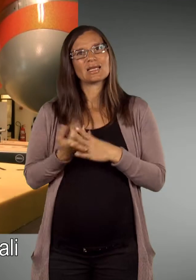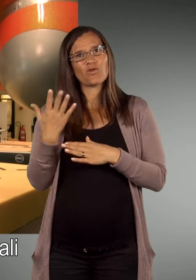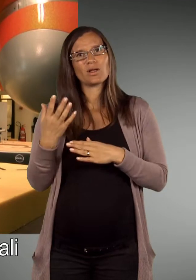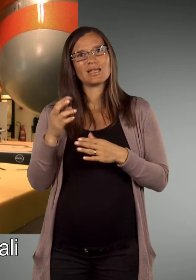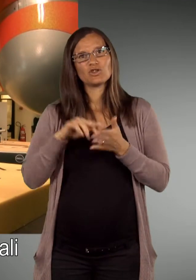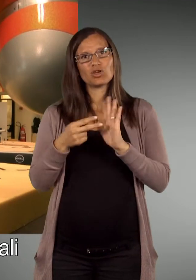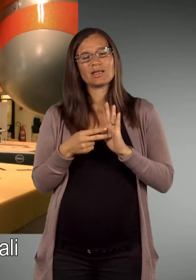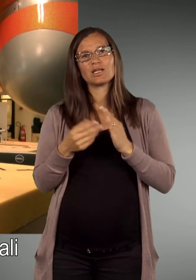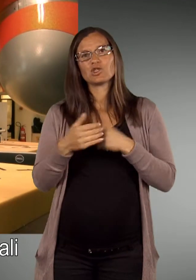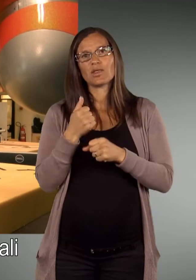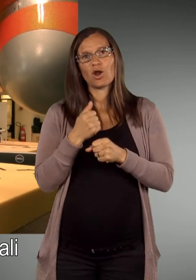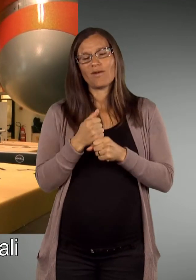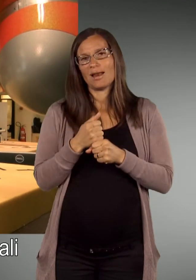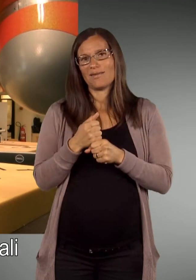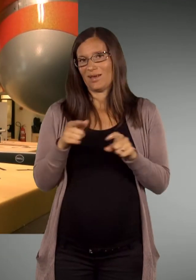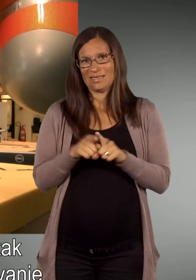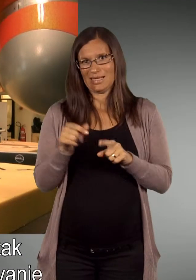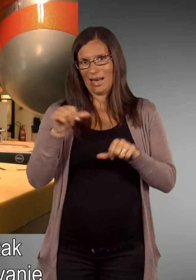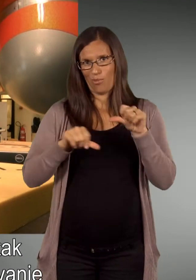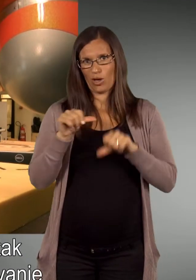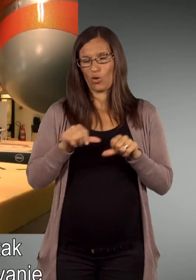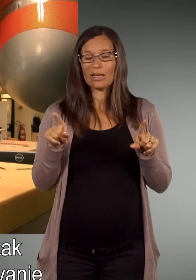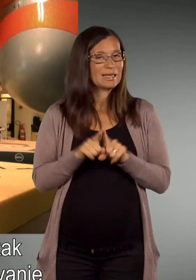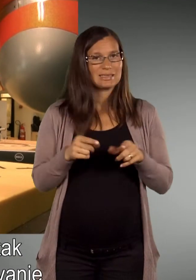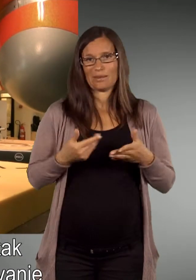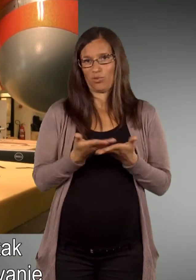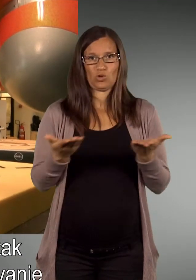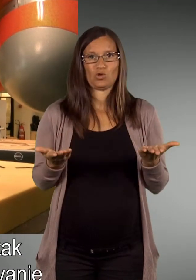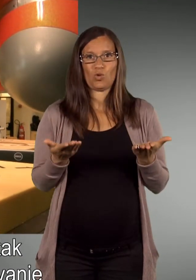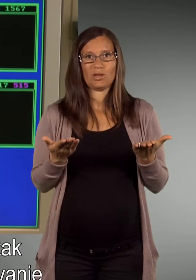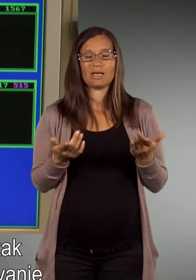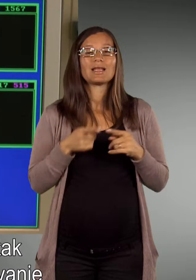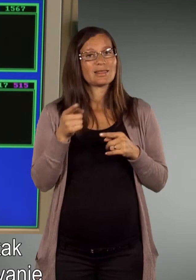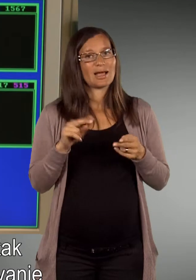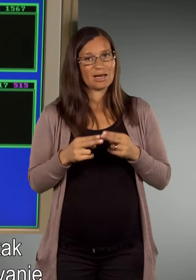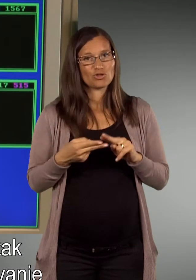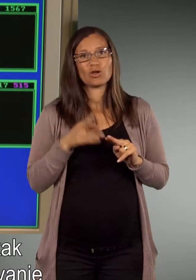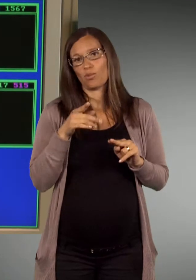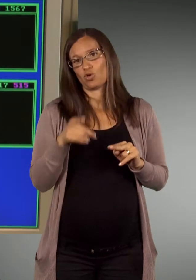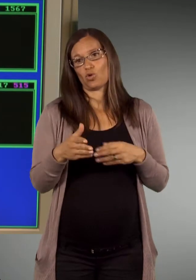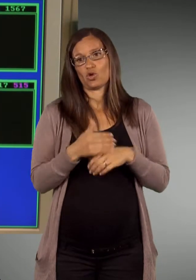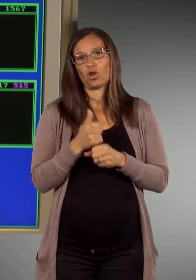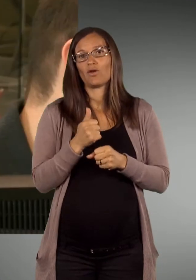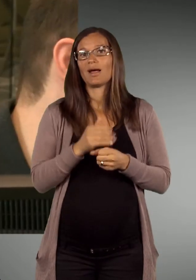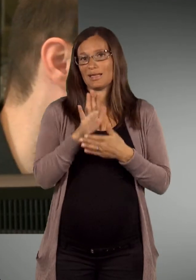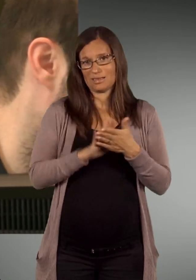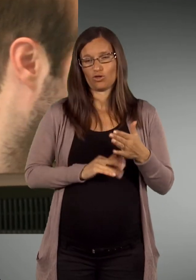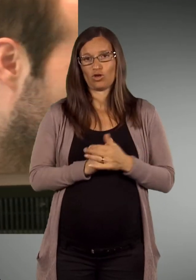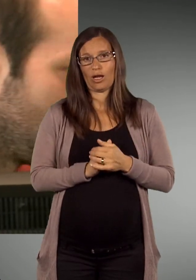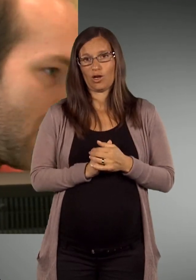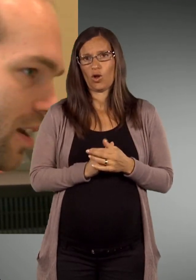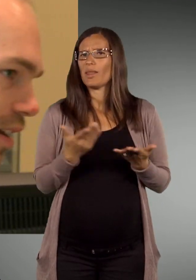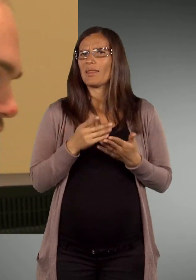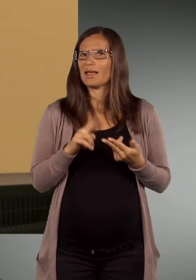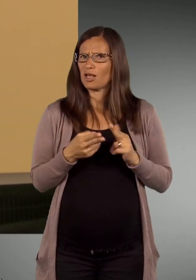gospodarstvu sodelovali v istih laboratorijih, v istih prostorih, ker na tak način se bo še to sodelovanje dejansko začelo. Na nek način